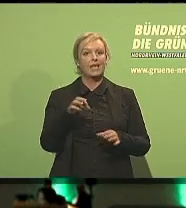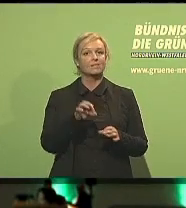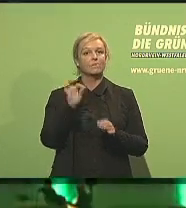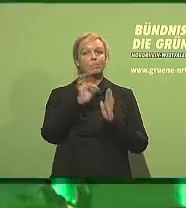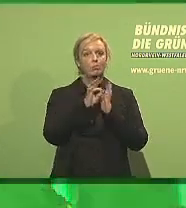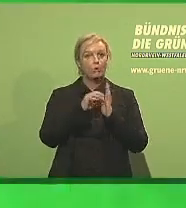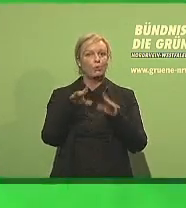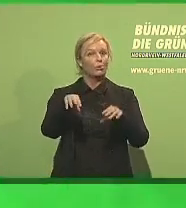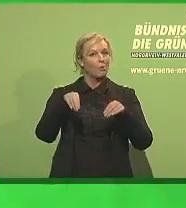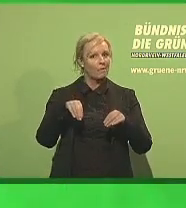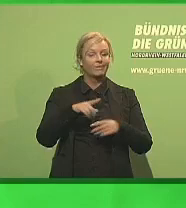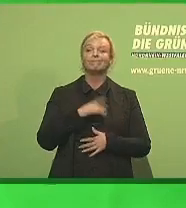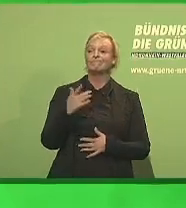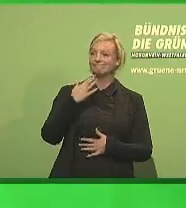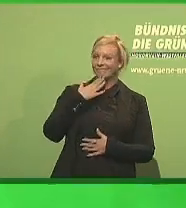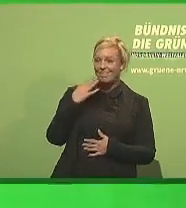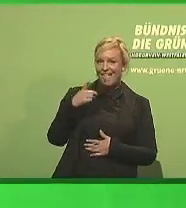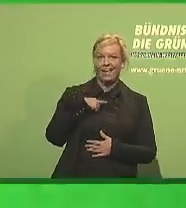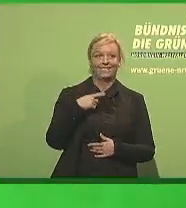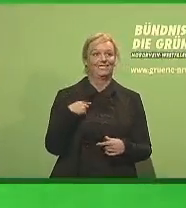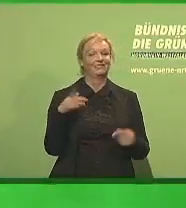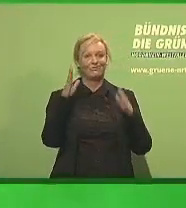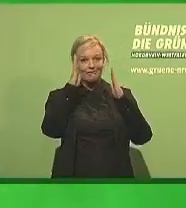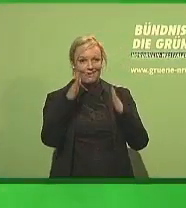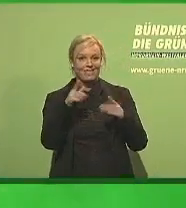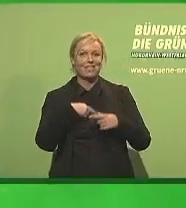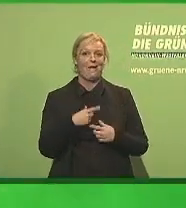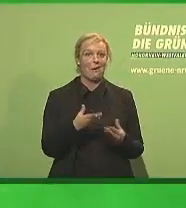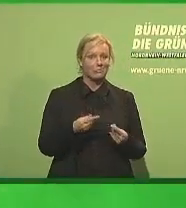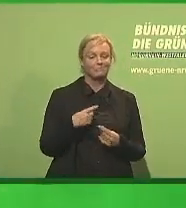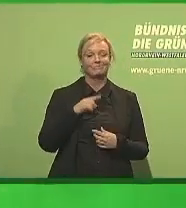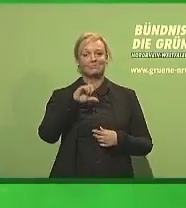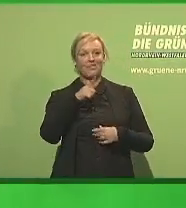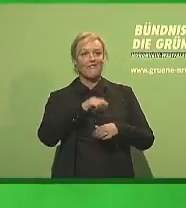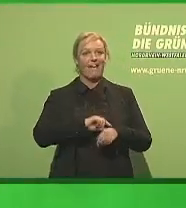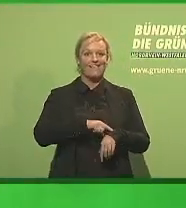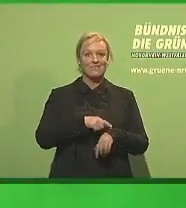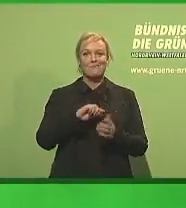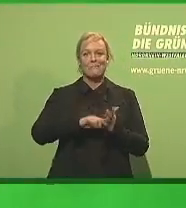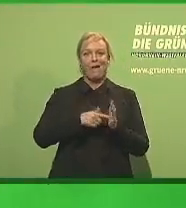Ja, danke für euer Vertrauen, schon zum zweiten Mal gewählt heute